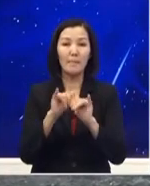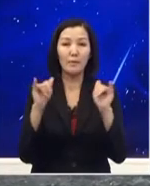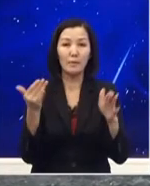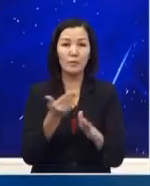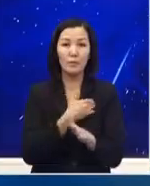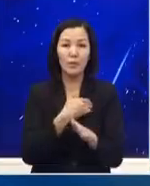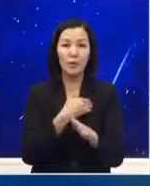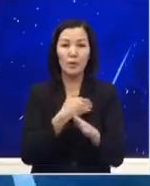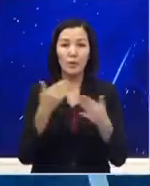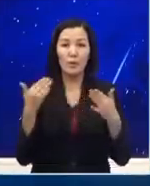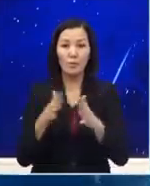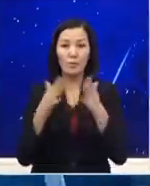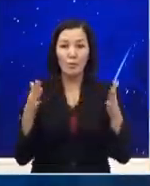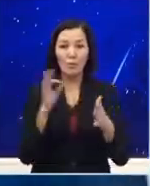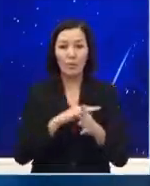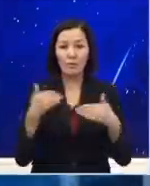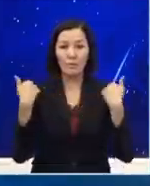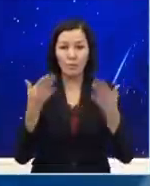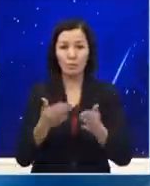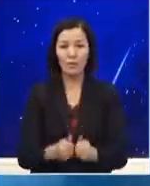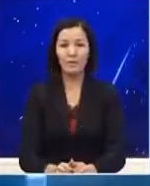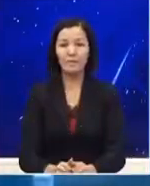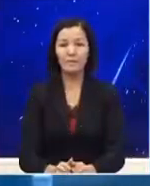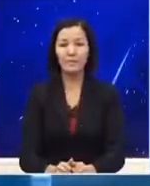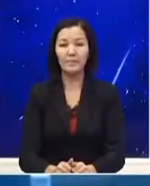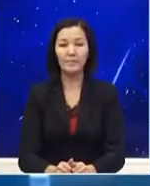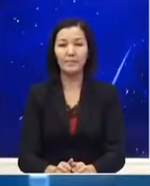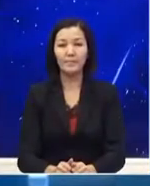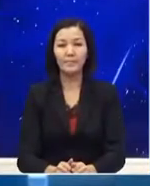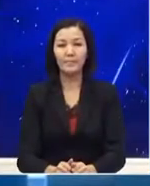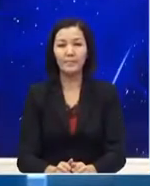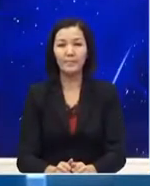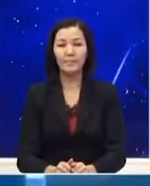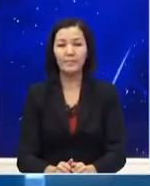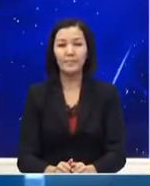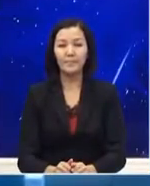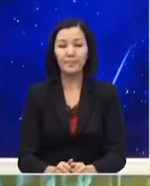ұсынады. Құрманжан Қасымжанұлы, Аманжол Жүнкешев, Жетісу арнасы.